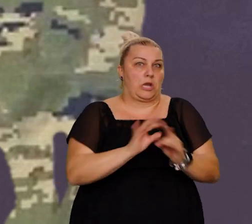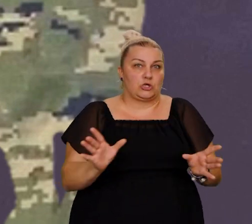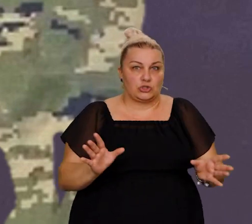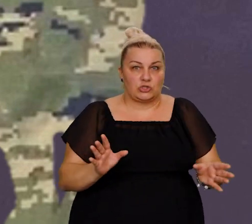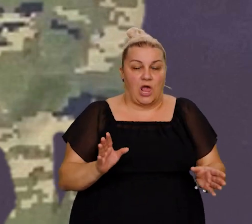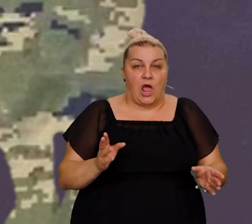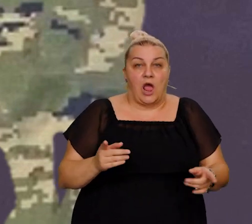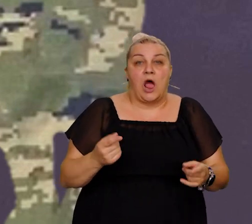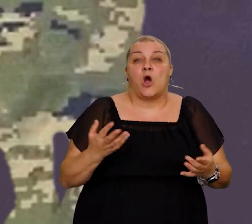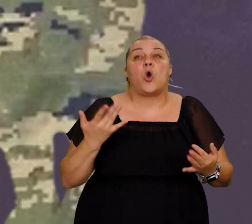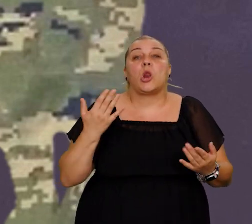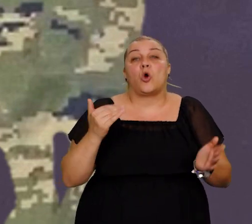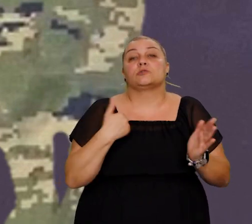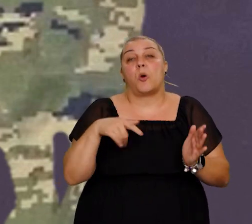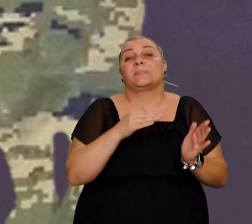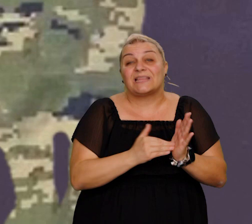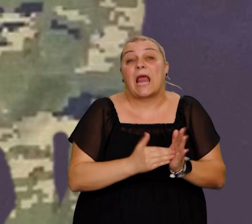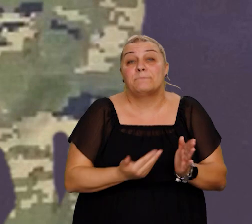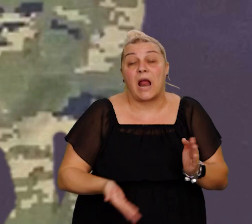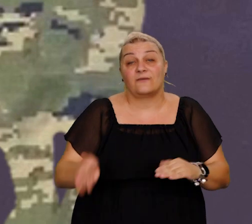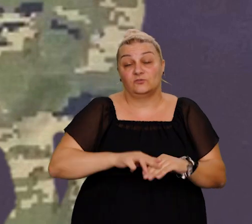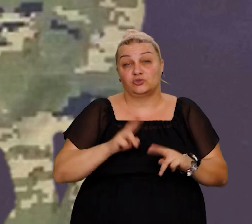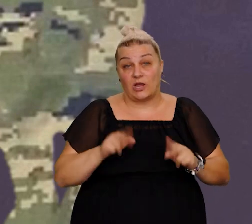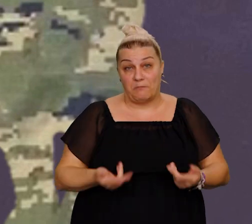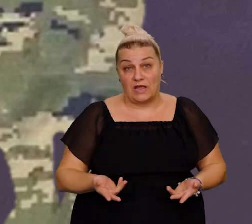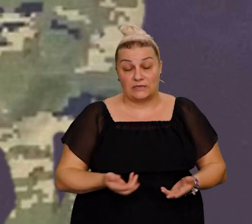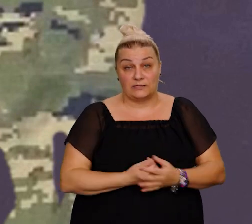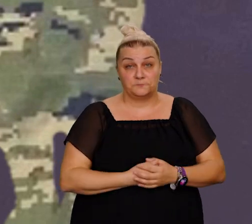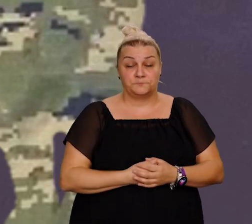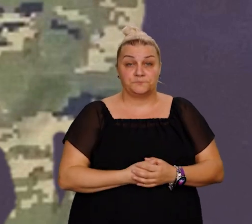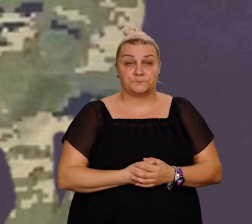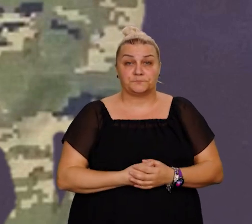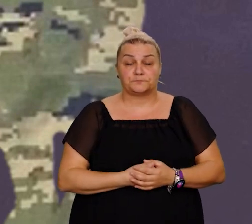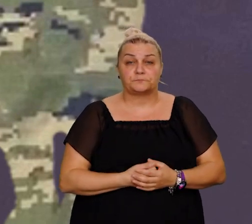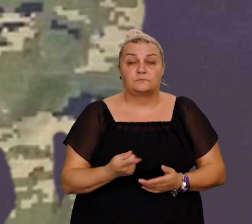ono koliko je trebalo. Tako da